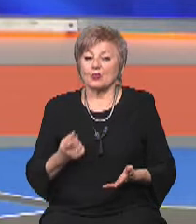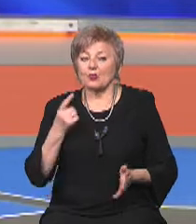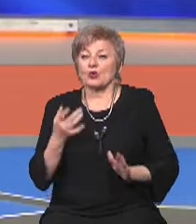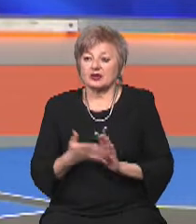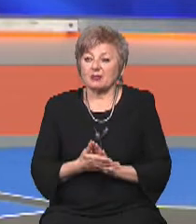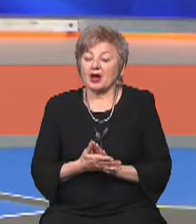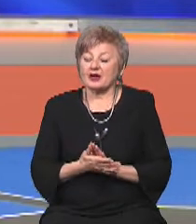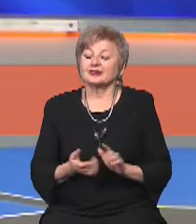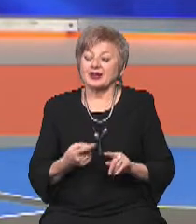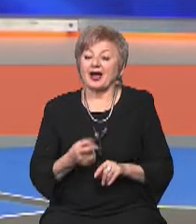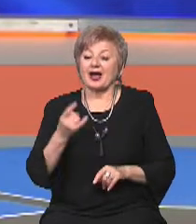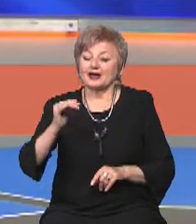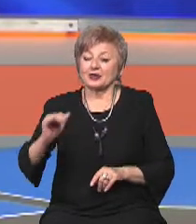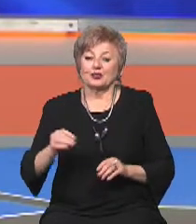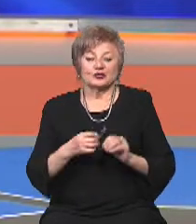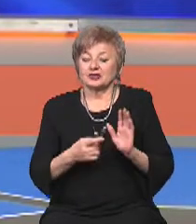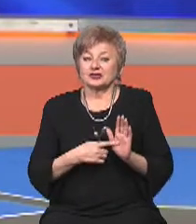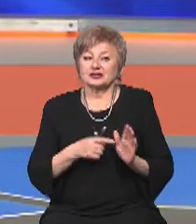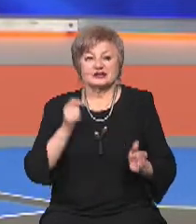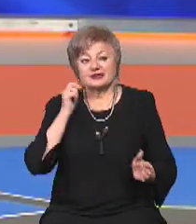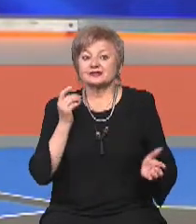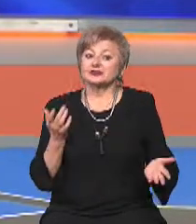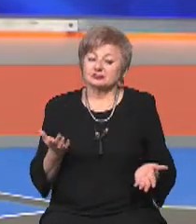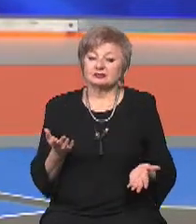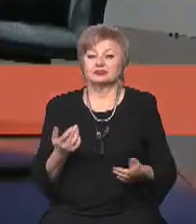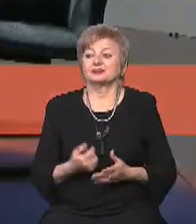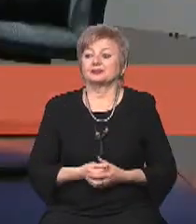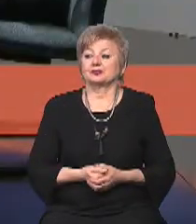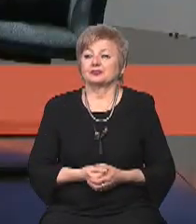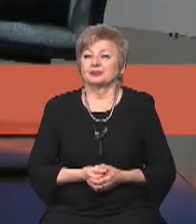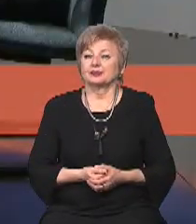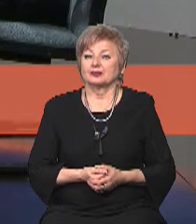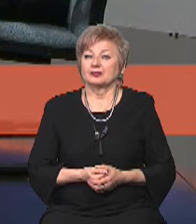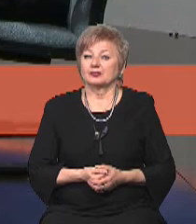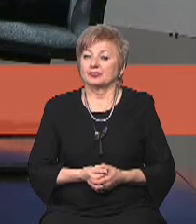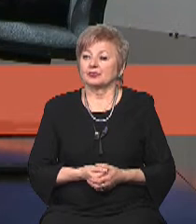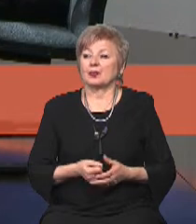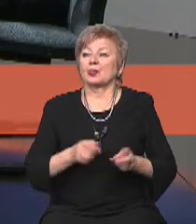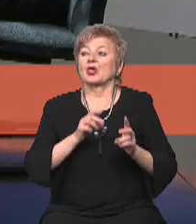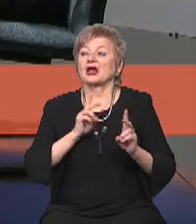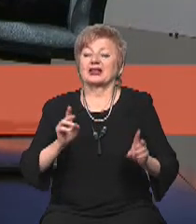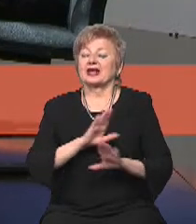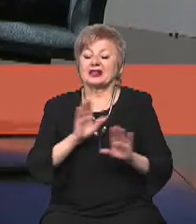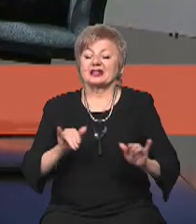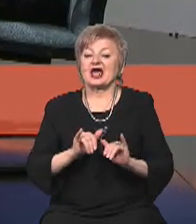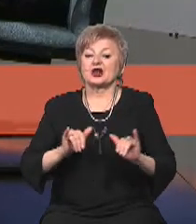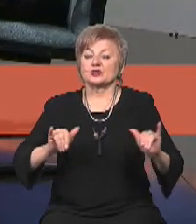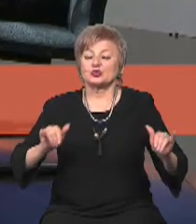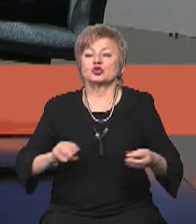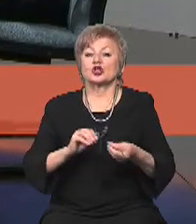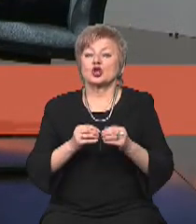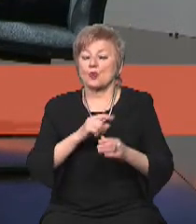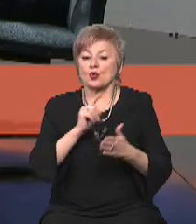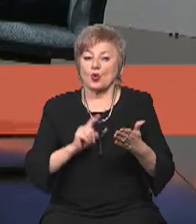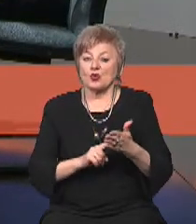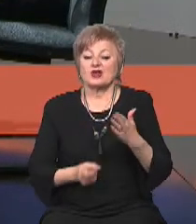і теж пов'язаний вік, саме 16 років. Пані Катерино, які найрозповсюдженіші проблеми виникають у